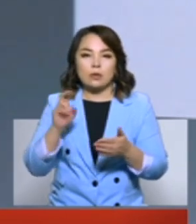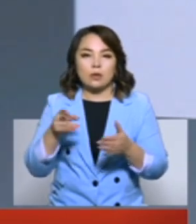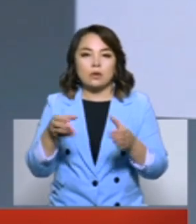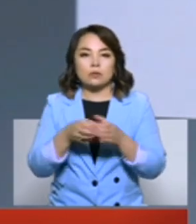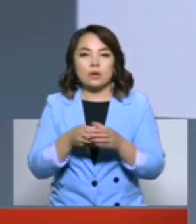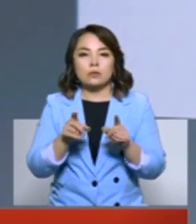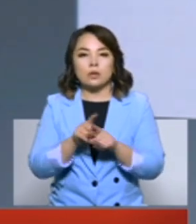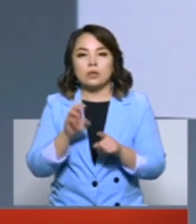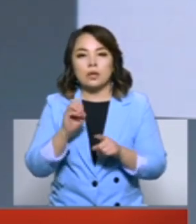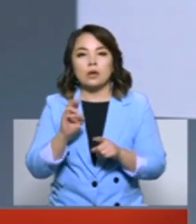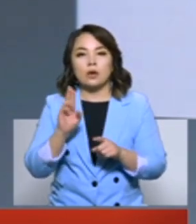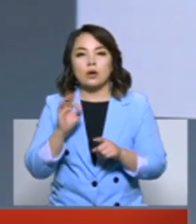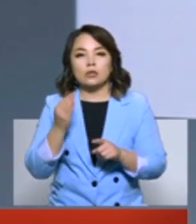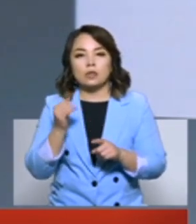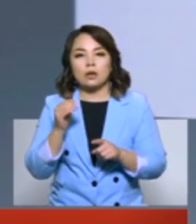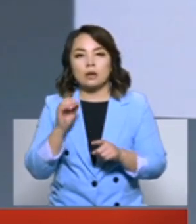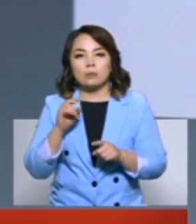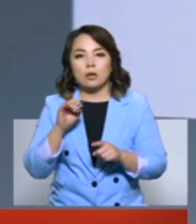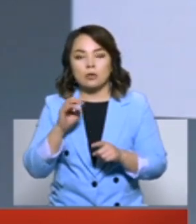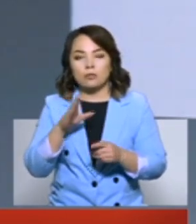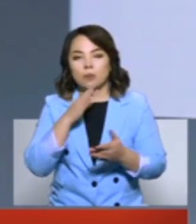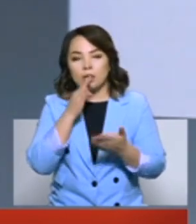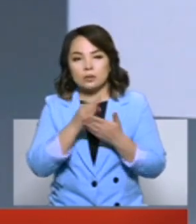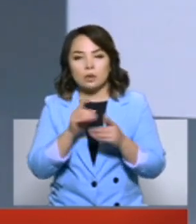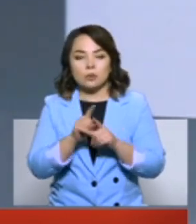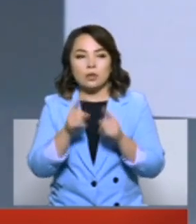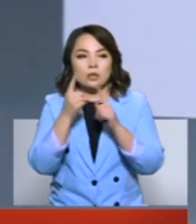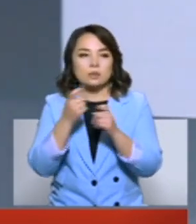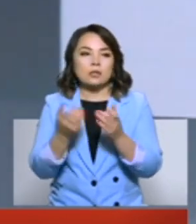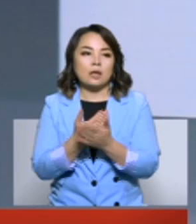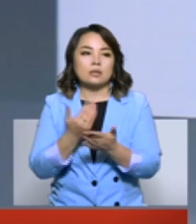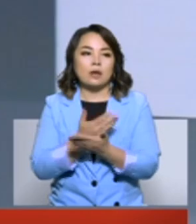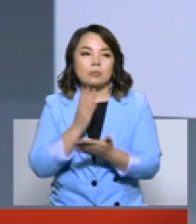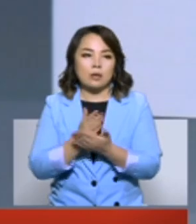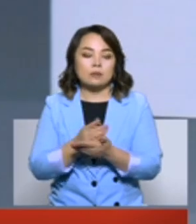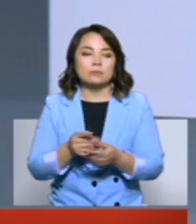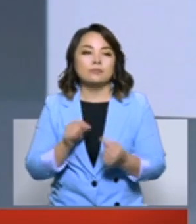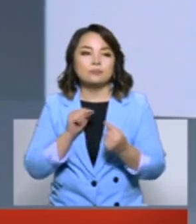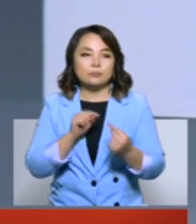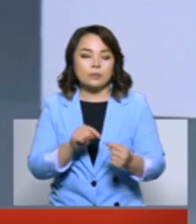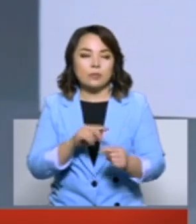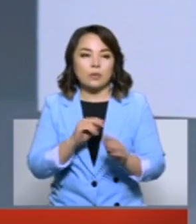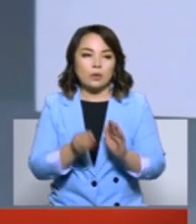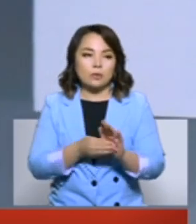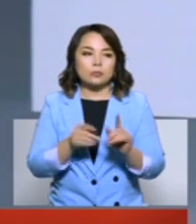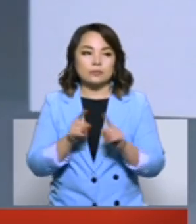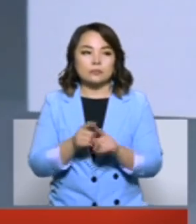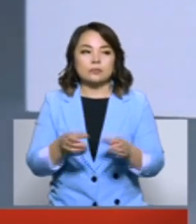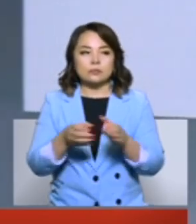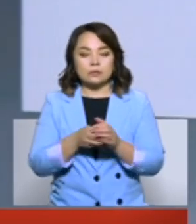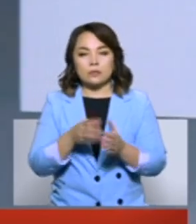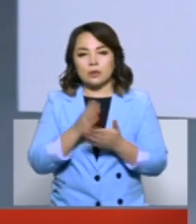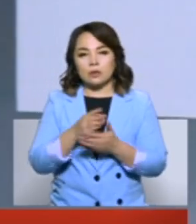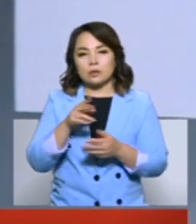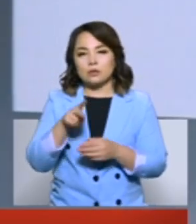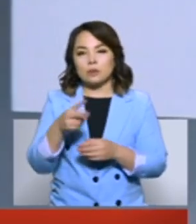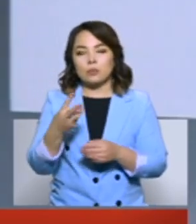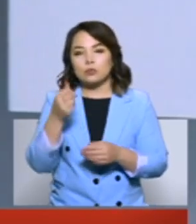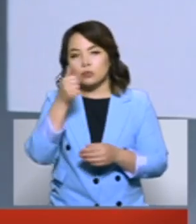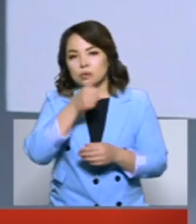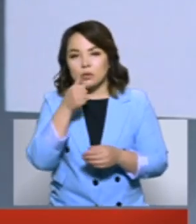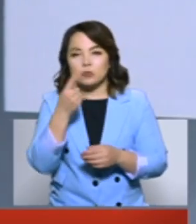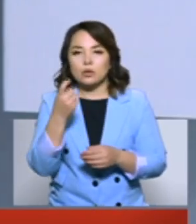құралдары Ерлан Қожағапановтың ұсталғаны жайлы ақпарат таратқан еді. Сондай-ақ антикор өкілі 2023 жылы алаяқтық фактісі